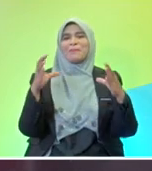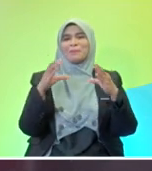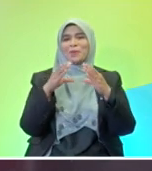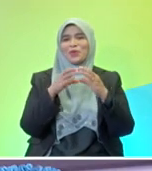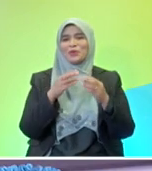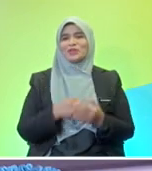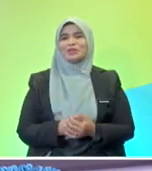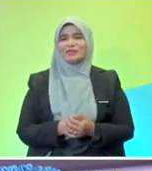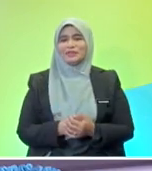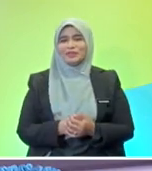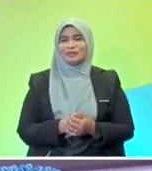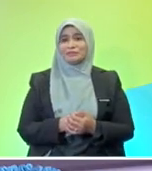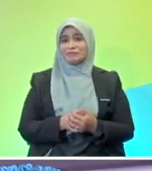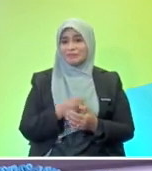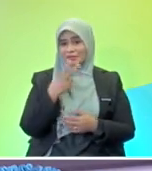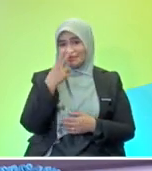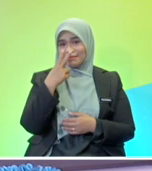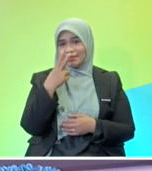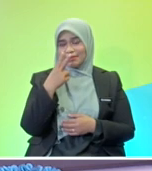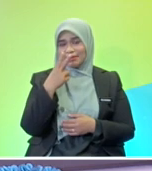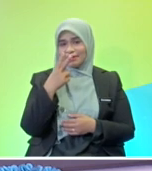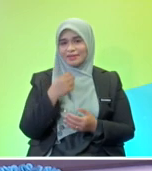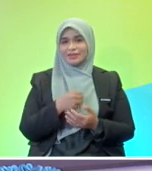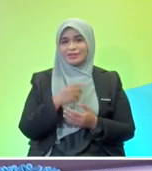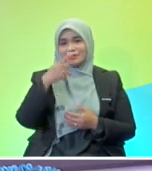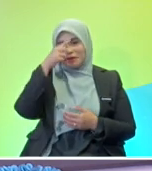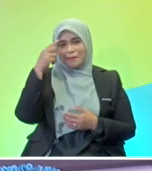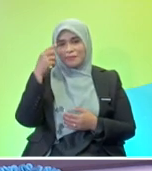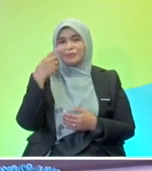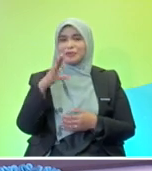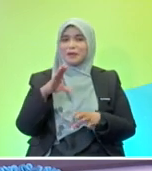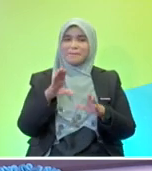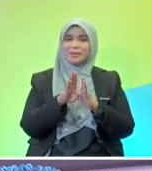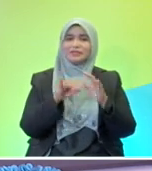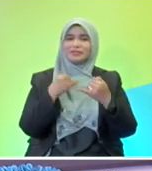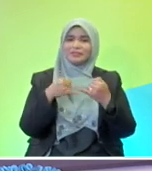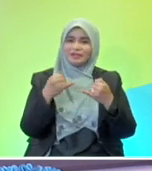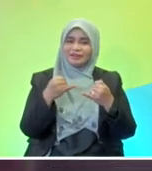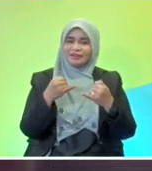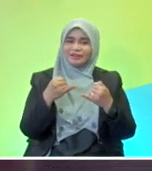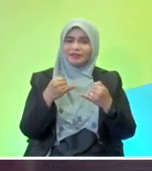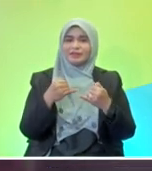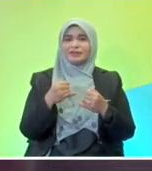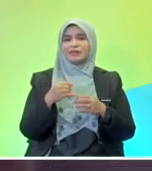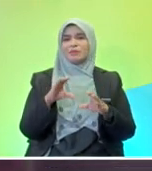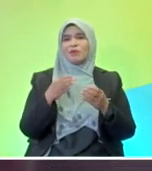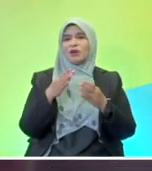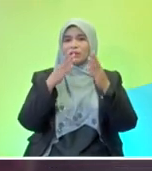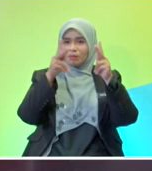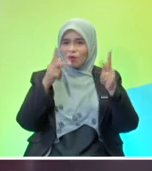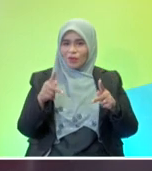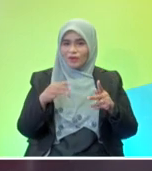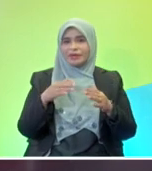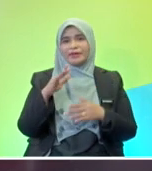Okey. Okey Fika, tengok. Okey tak saya buat. Sebab Fika dah berjaya hasilkan boneka jari, cikgu